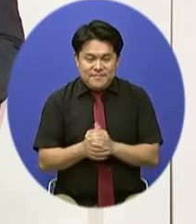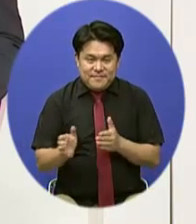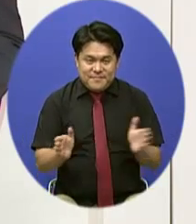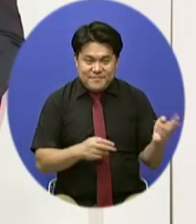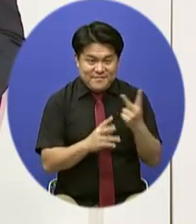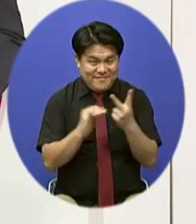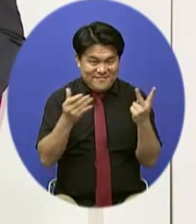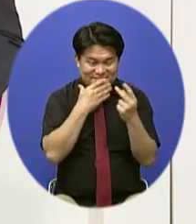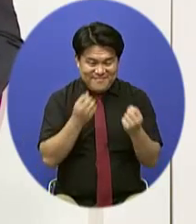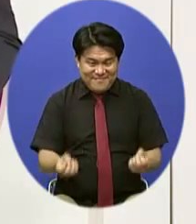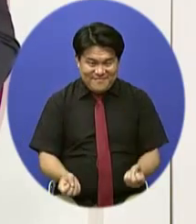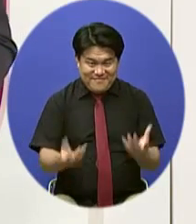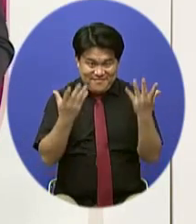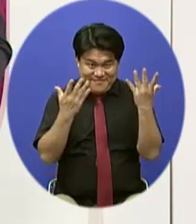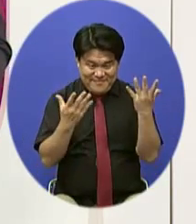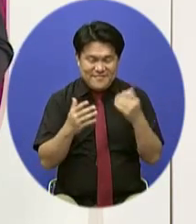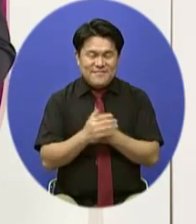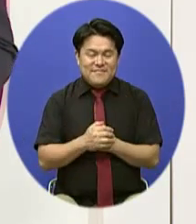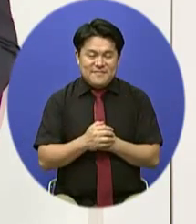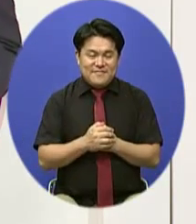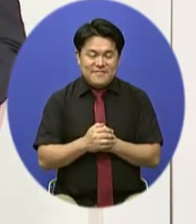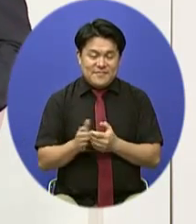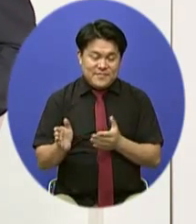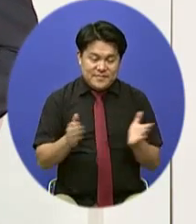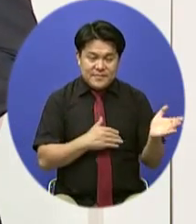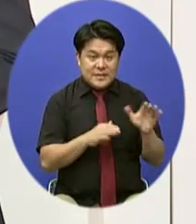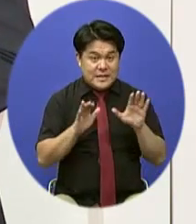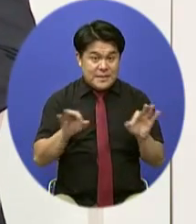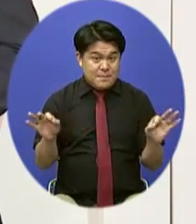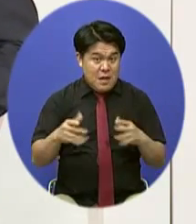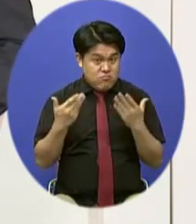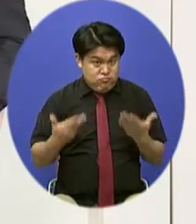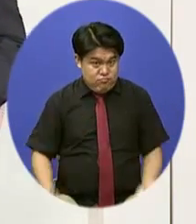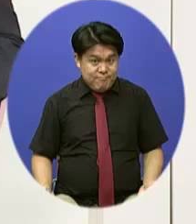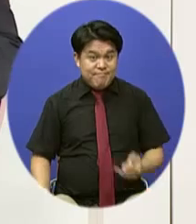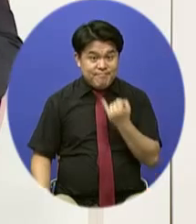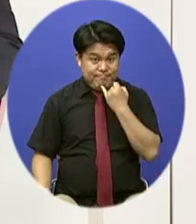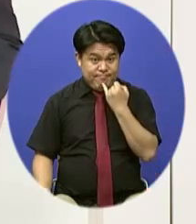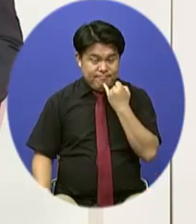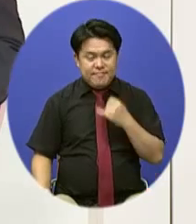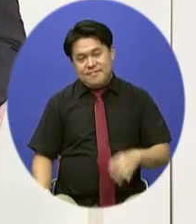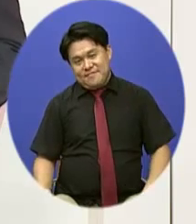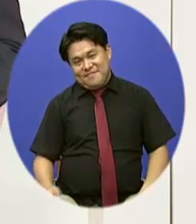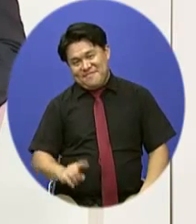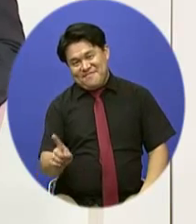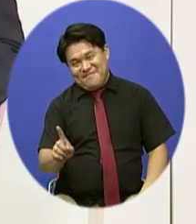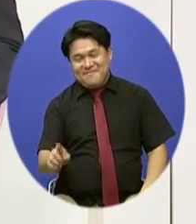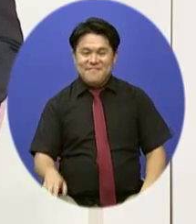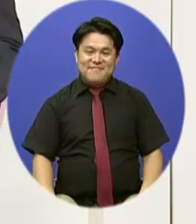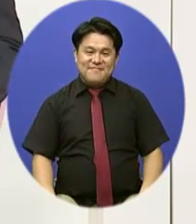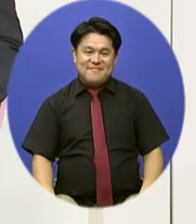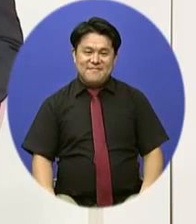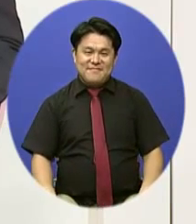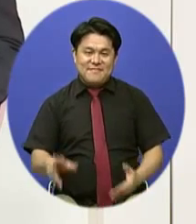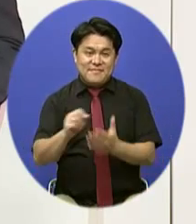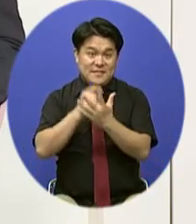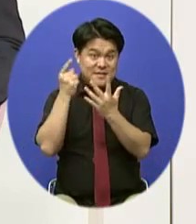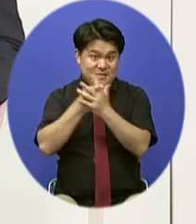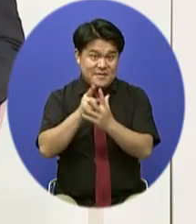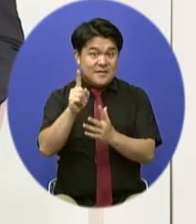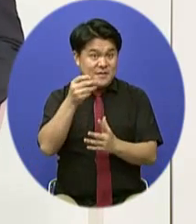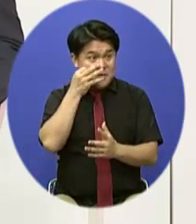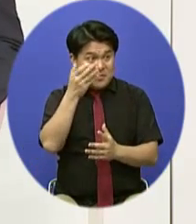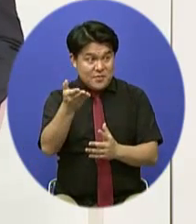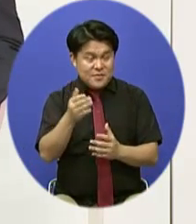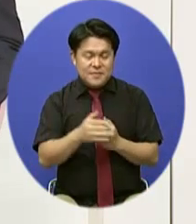분 축하드리면서 마지막까지 네. 지켜보겠습니다. 자, 이제 잠깐 쉬어갈 시간인데 네. 네. 네, 퀴즈 안내를 또